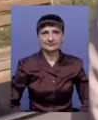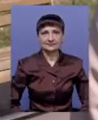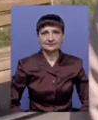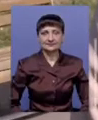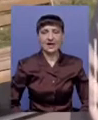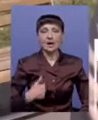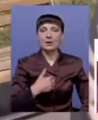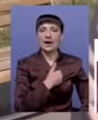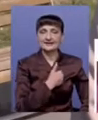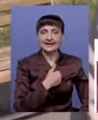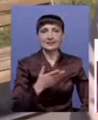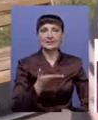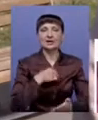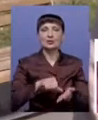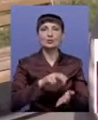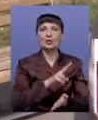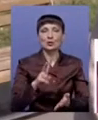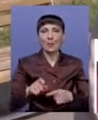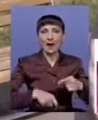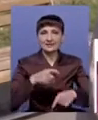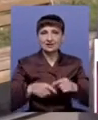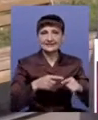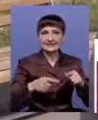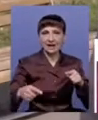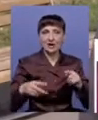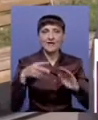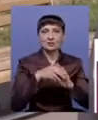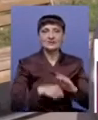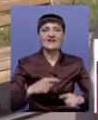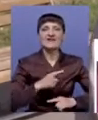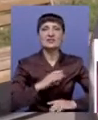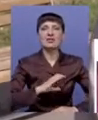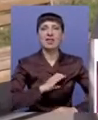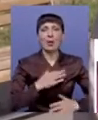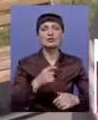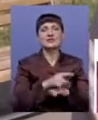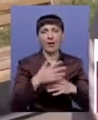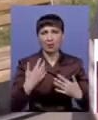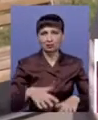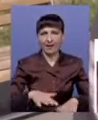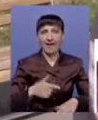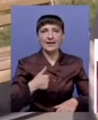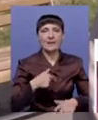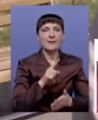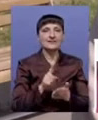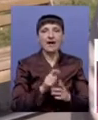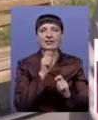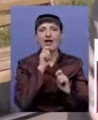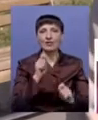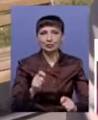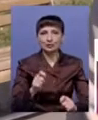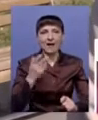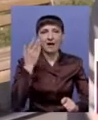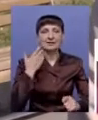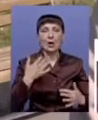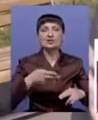Но мы хотели бы нашим участникам, кто пробежит эту дистанцию, вручить финишные медали. Они уже заказаны, и мы обязательно их вручим, когда